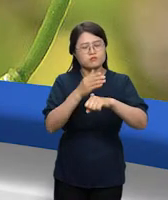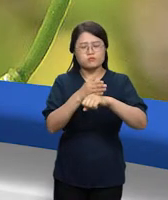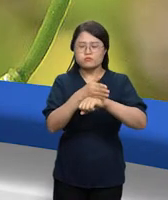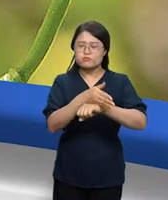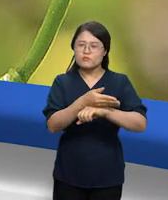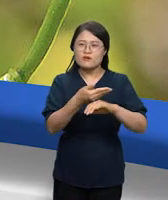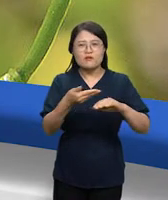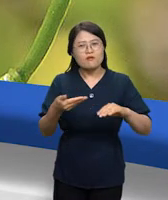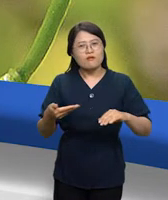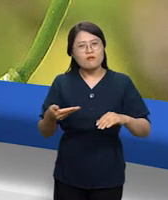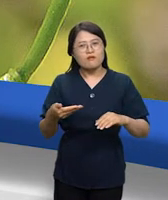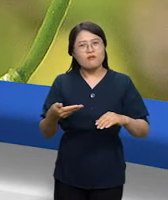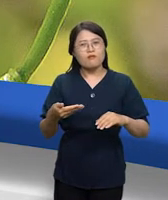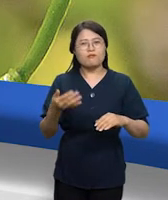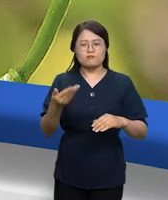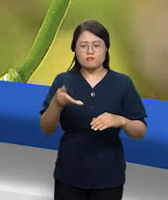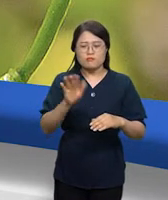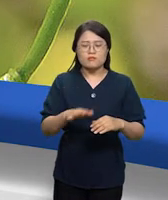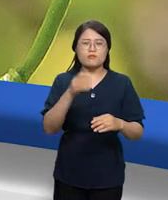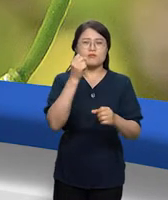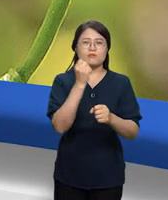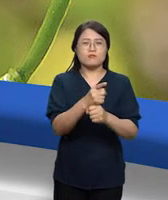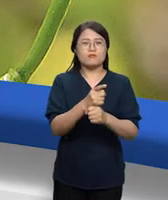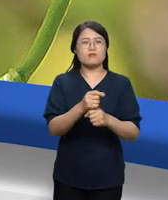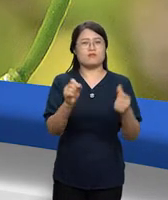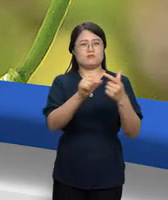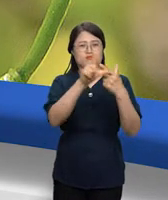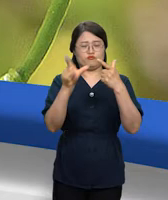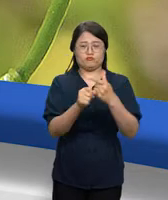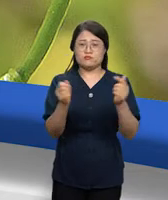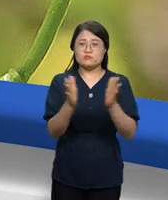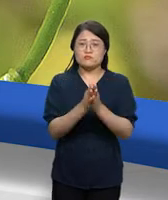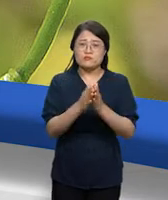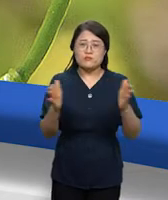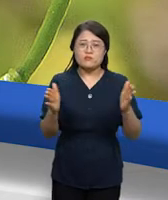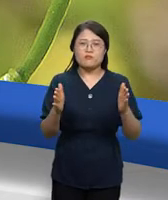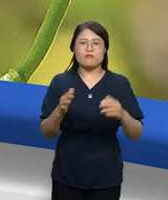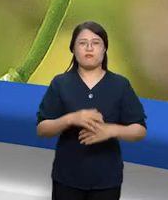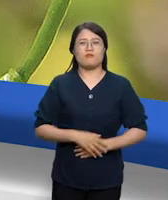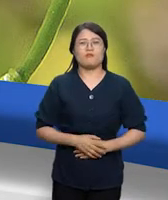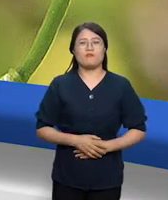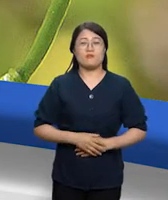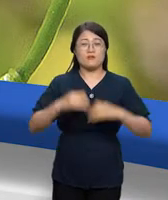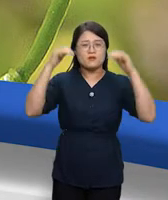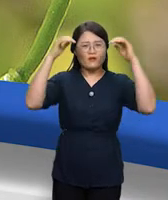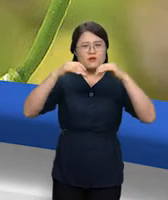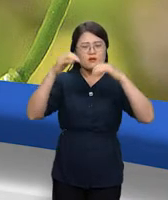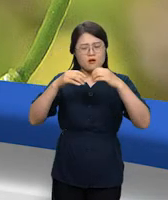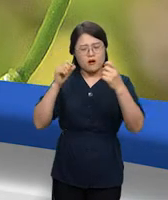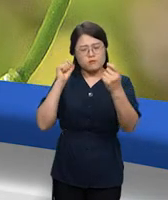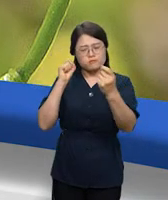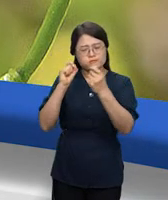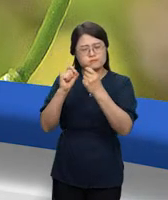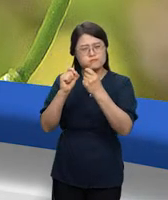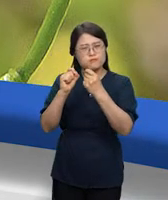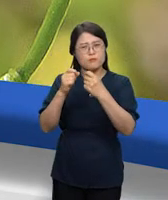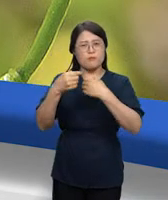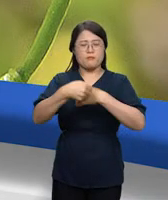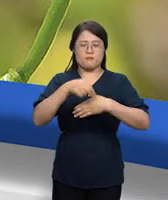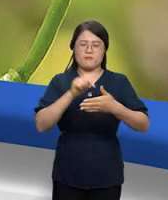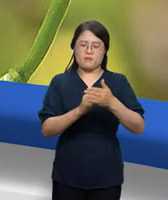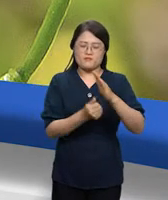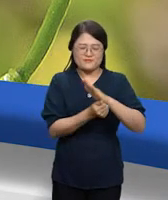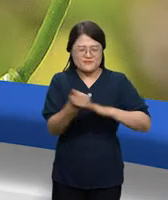듯해도 어느덧 올해 상반기가 저물어가고 하반기를 향해 열심히 달려가고 있는데요. 새로이 찾아온 이